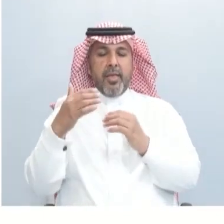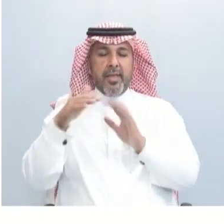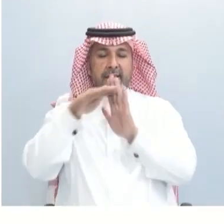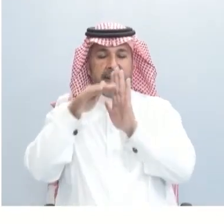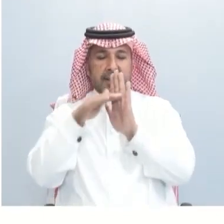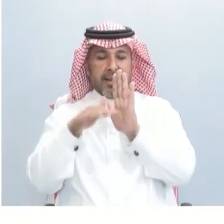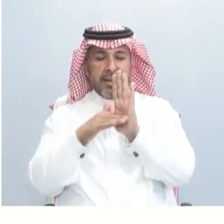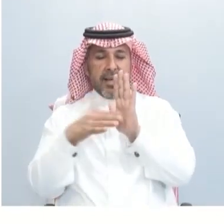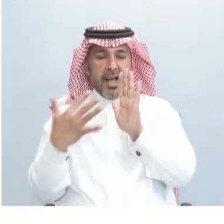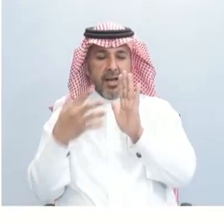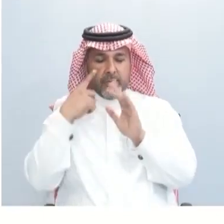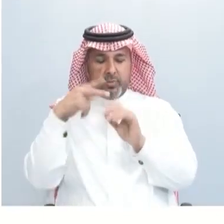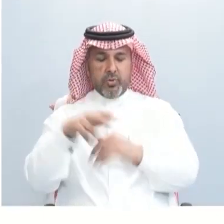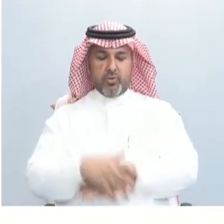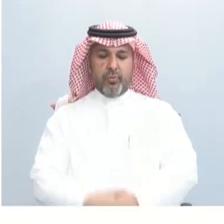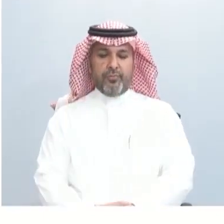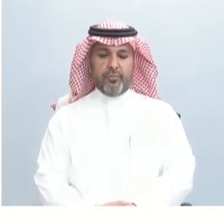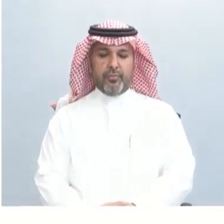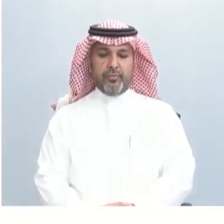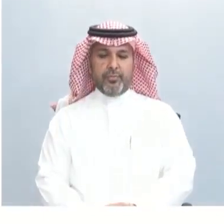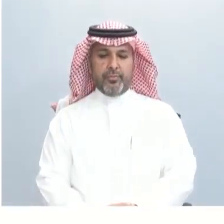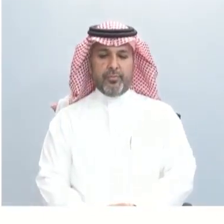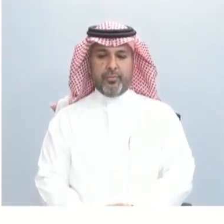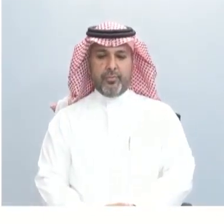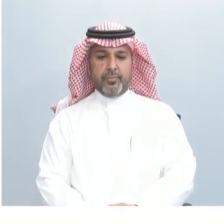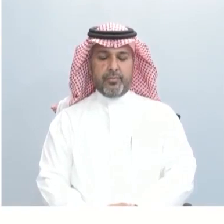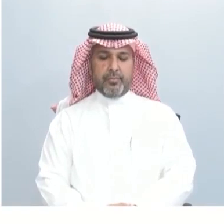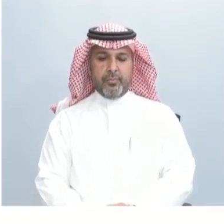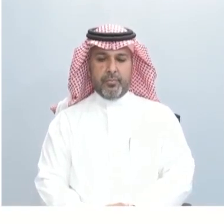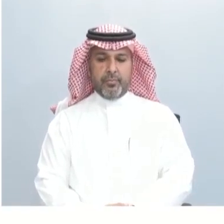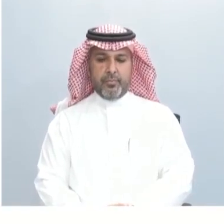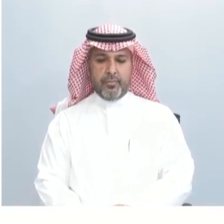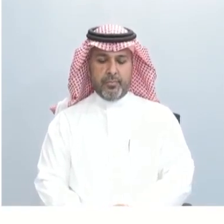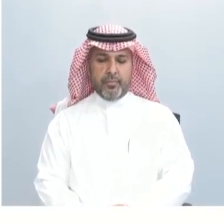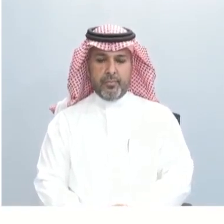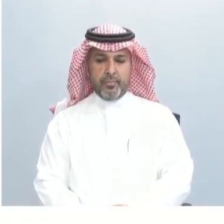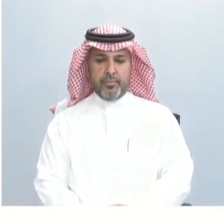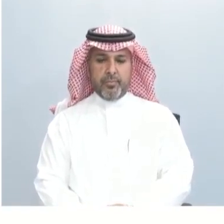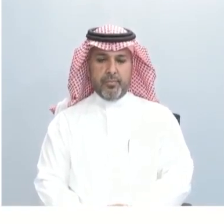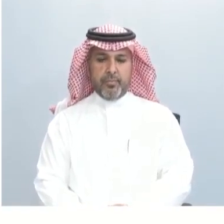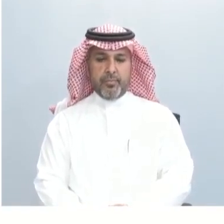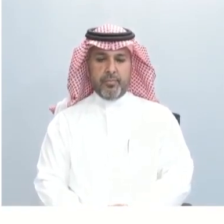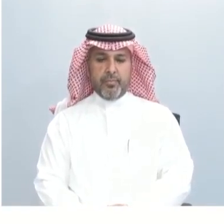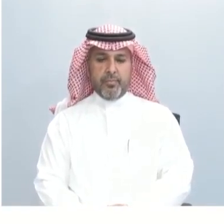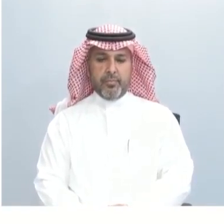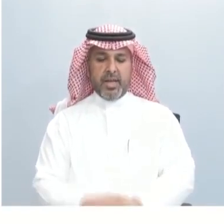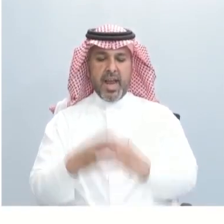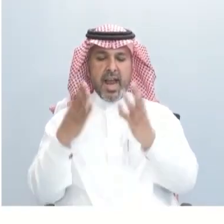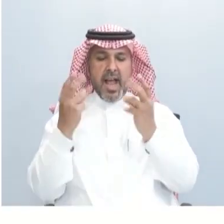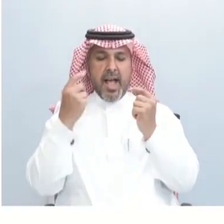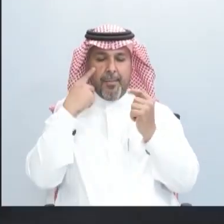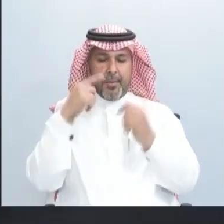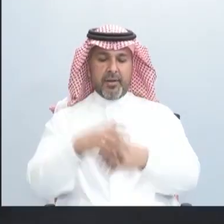يفيدنا لان عندنا خمسه جوائز خمسه جوائز اما طبعا احنا قلنا كم عدد الجوائز اما